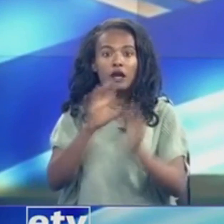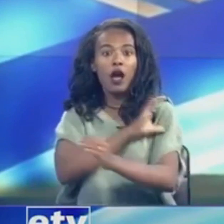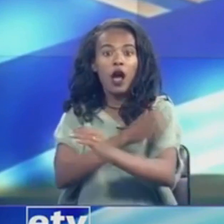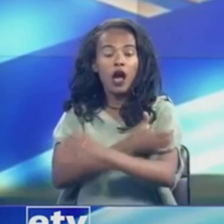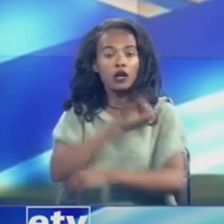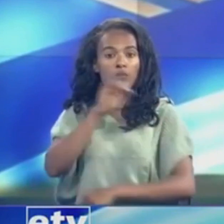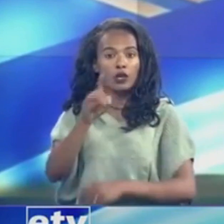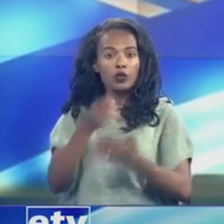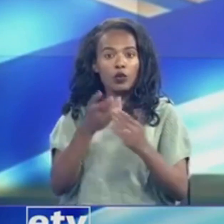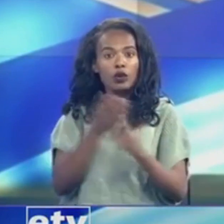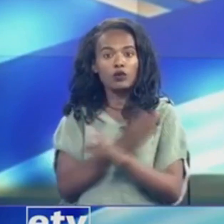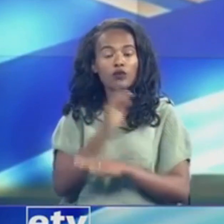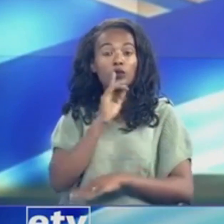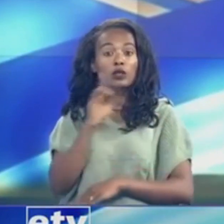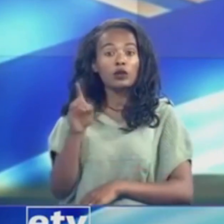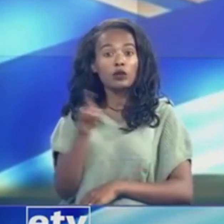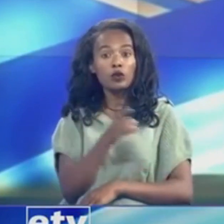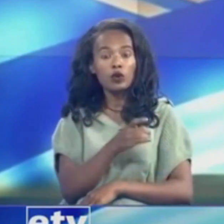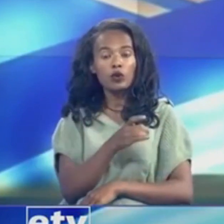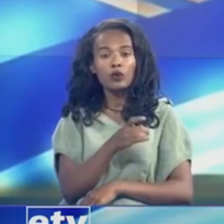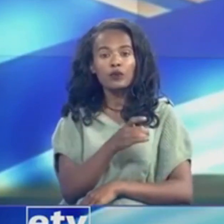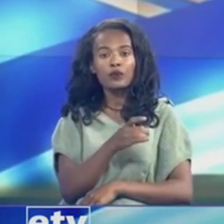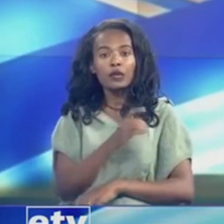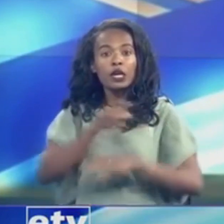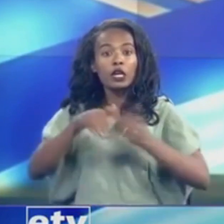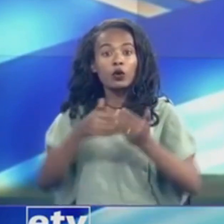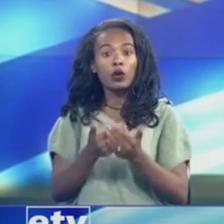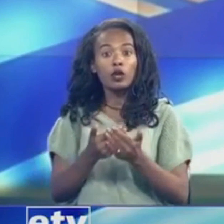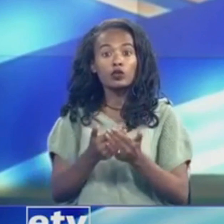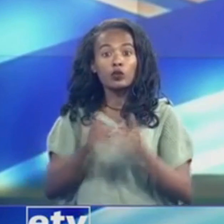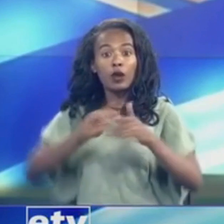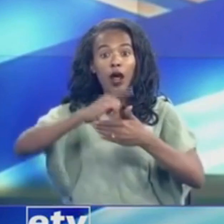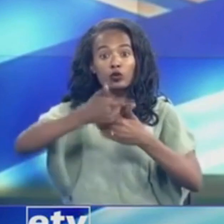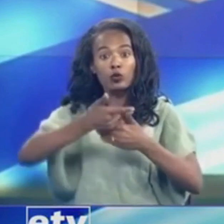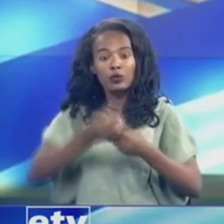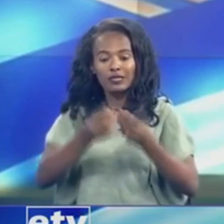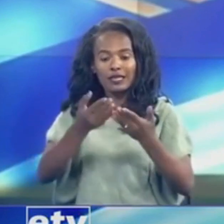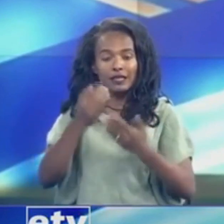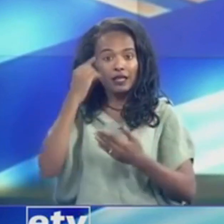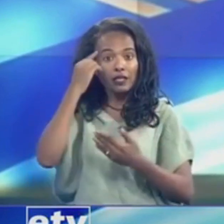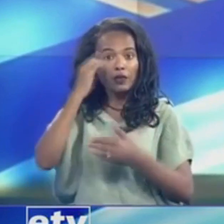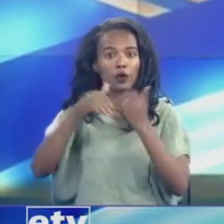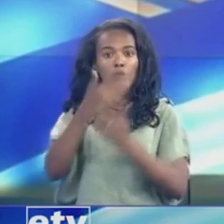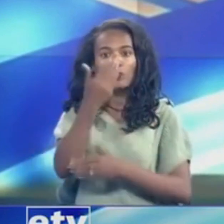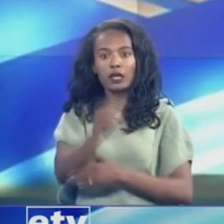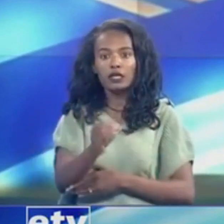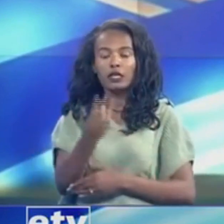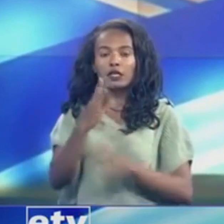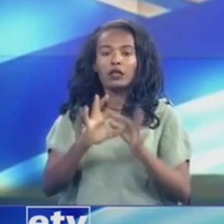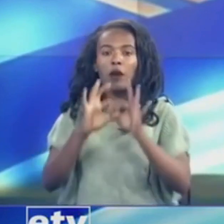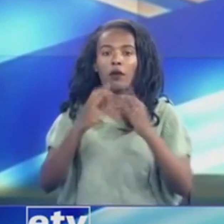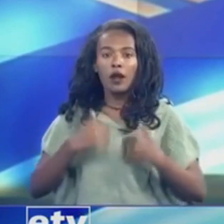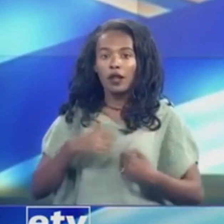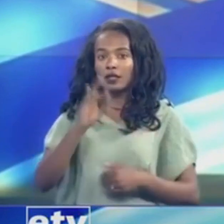ጠይቆ ከዚህ በፊት ምንድነው የሚሆነው መሰላችሁ? ለሁላችሁም ላፕቶፕ መስጠት ከታሰበ ለሁላችሁም ላፕቶፕ ይገዛል። ስንት ማህበር አለ?